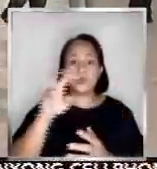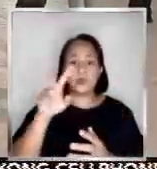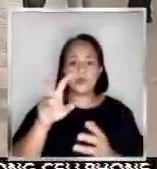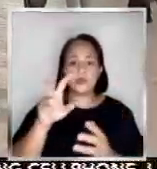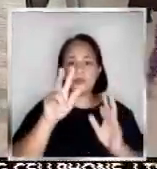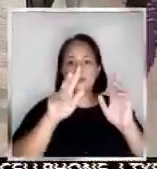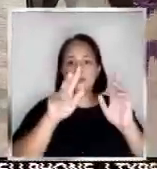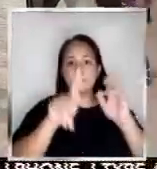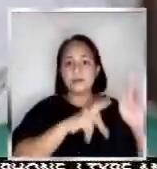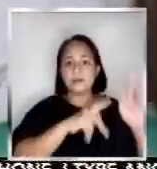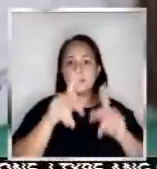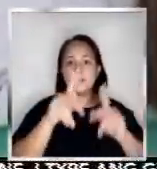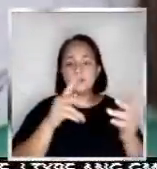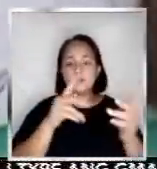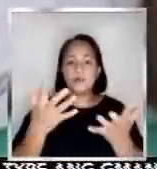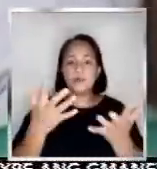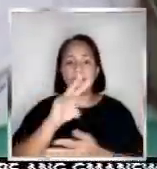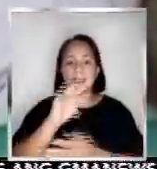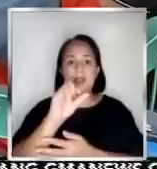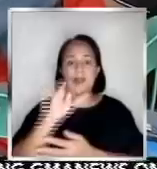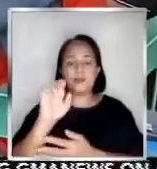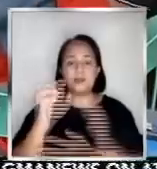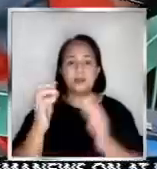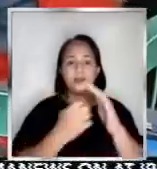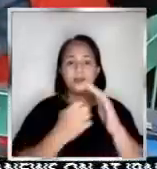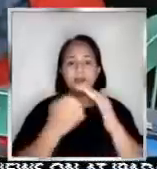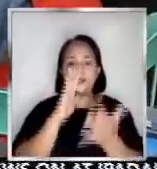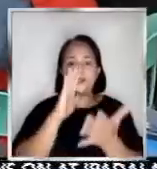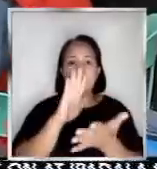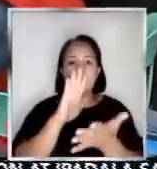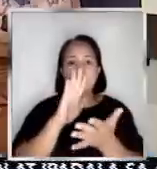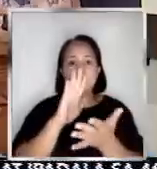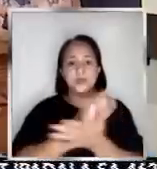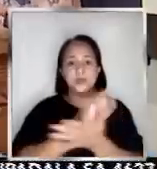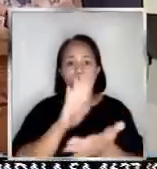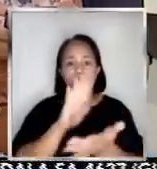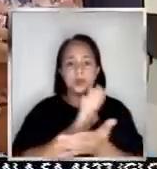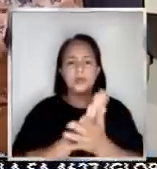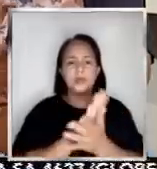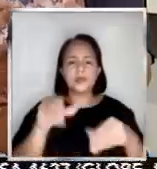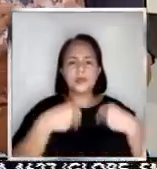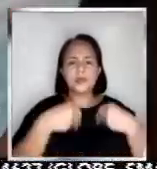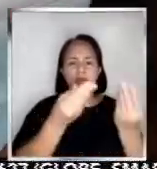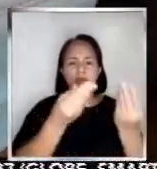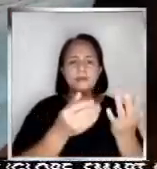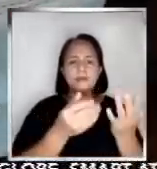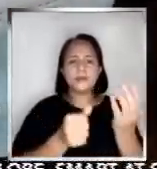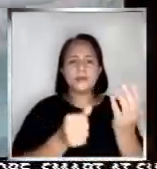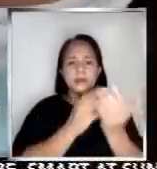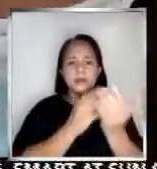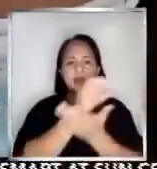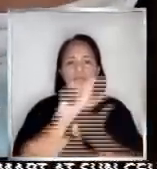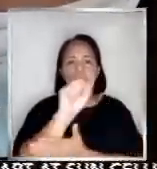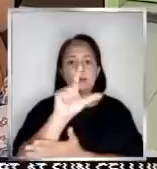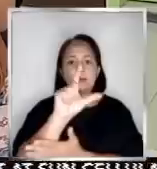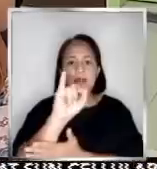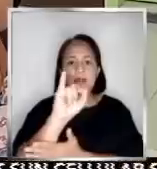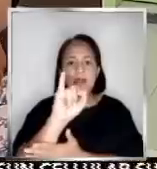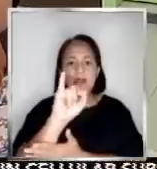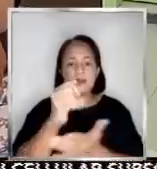Base Elementary School. Kahit paano nakapagbigay sigla ito sa mga SLI tulad ni Hanina Manalaw na 13 araw